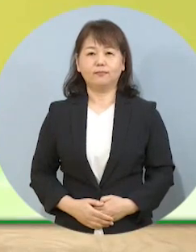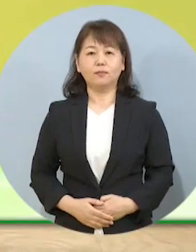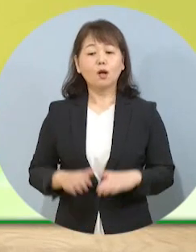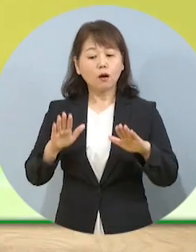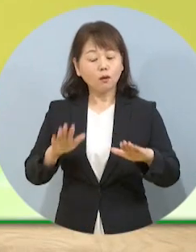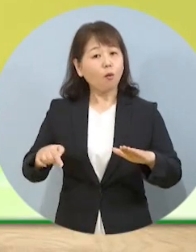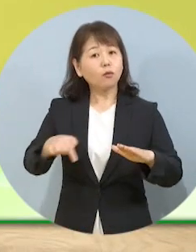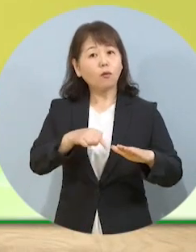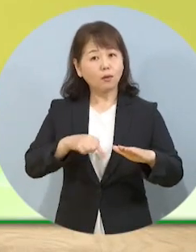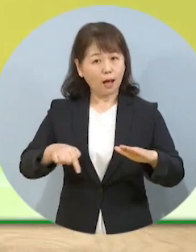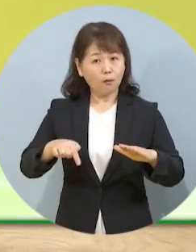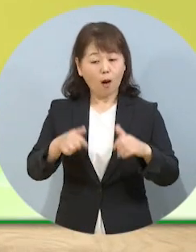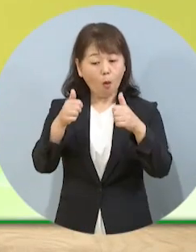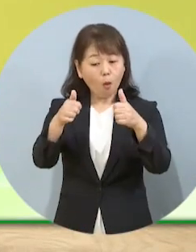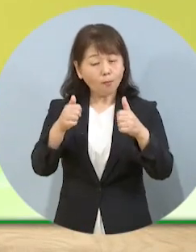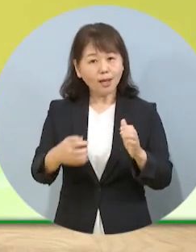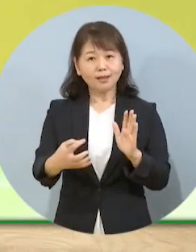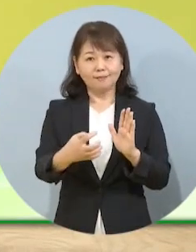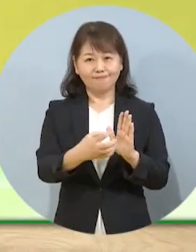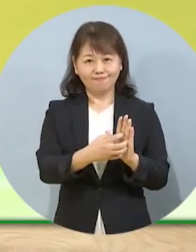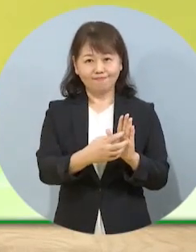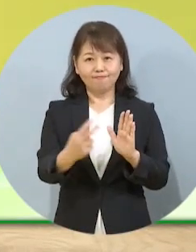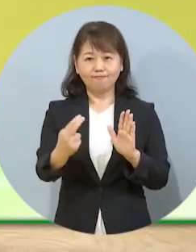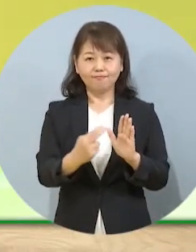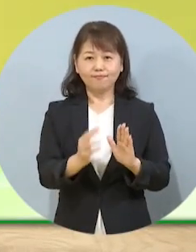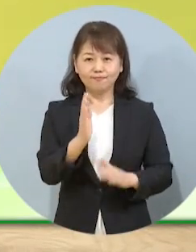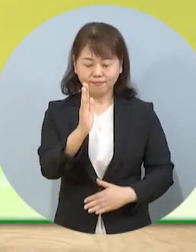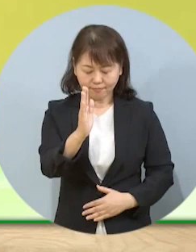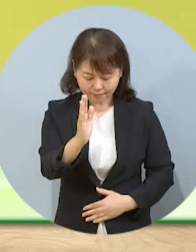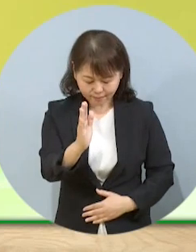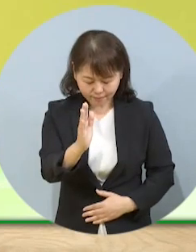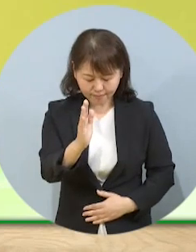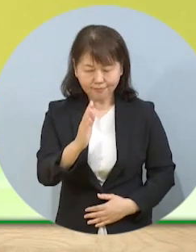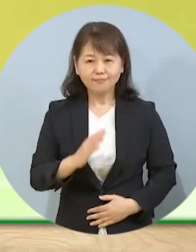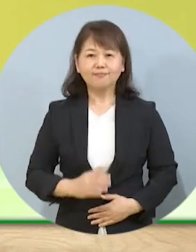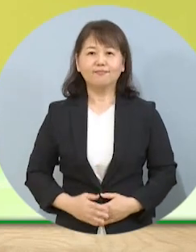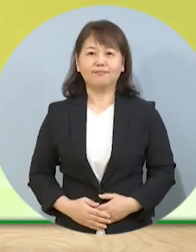今日お伝えした内容は番組のホームページにアップしていますのでご活用